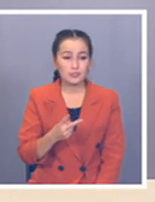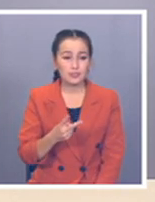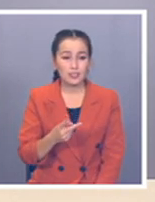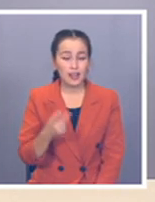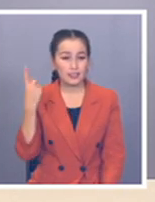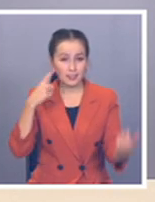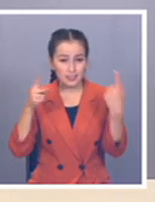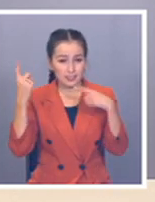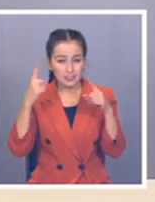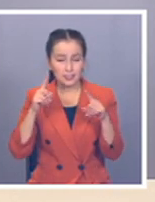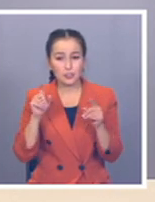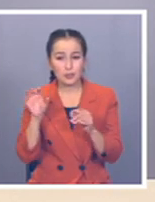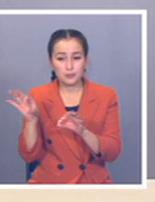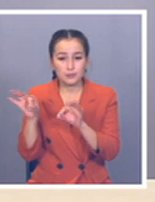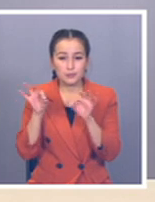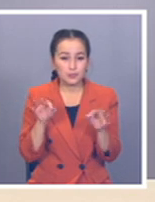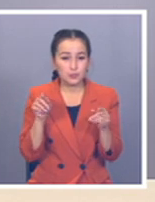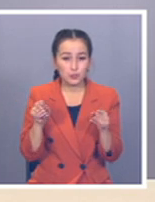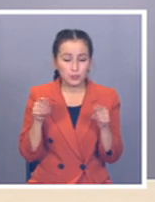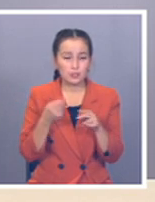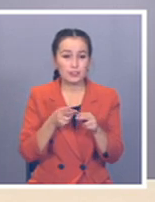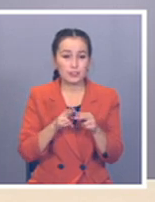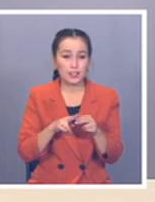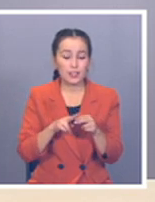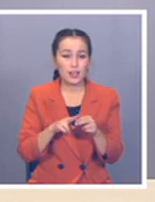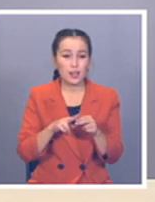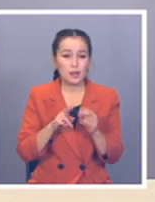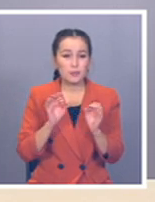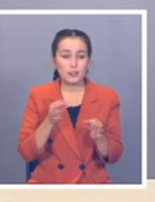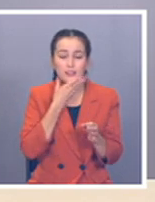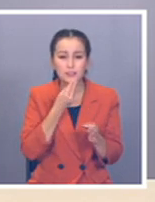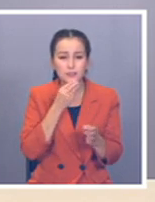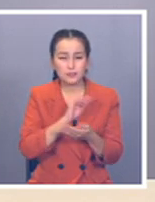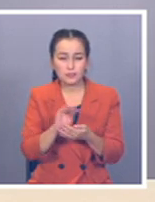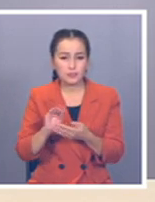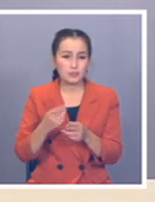ертегіден берілген үзінділерден әдеби көркемдегіш құралдарды тауып көріңіздер.